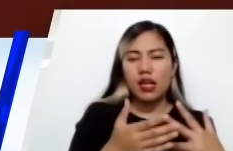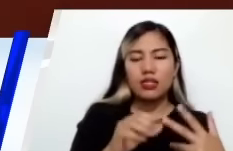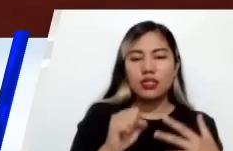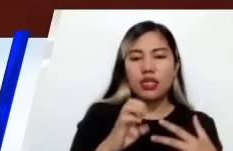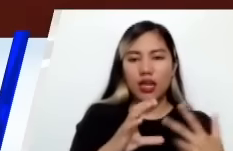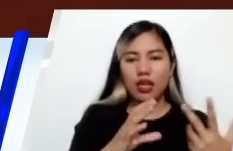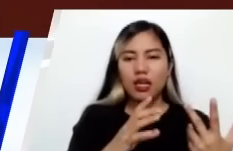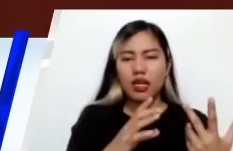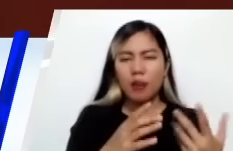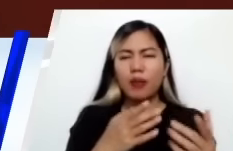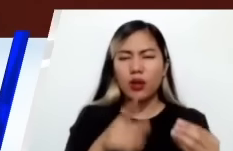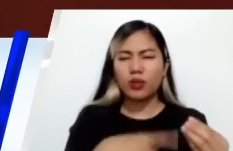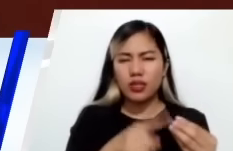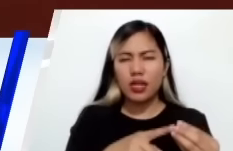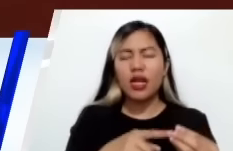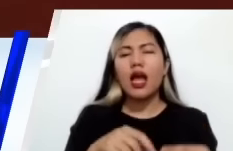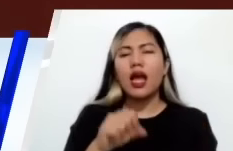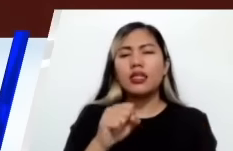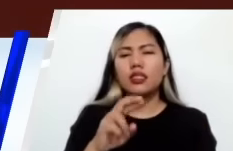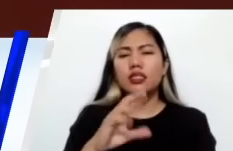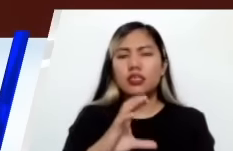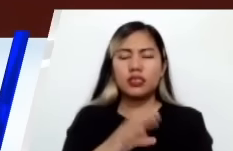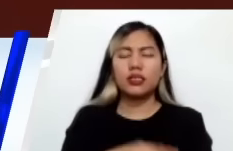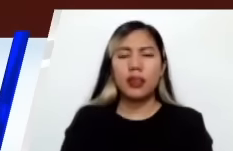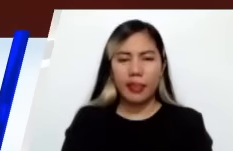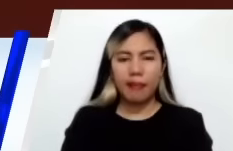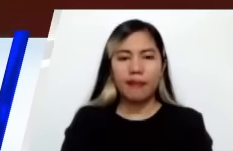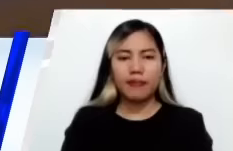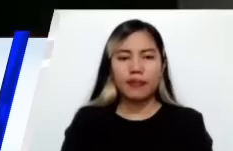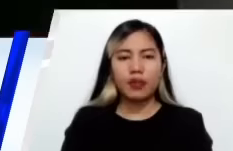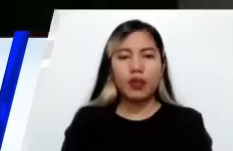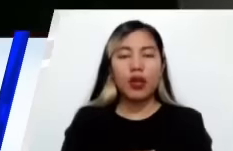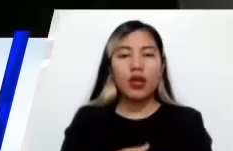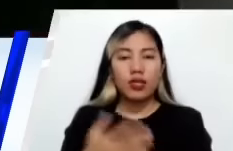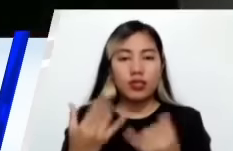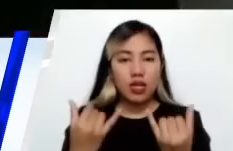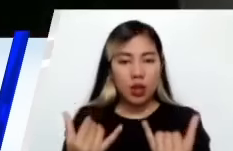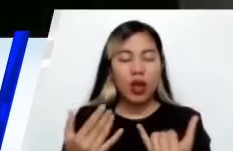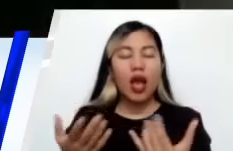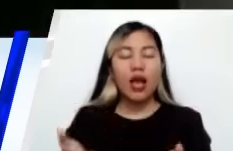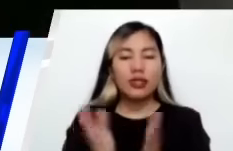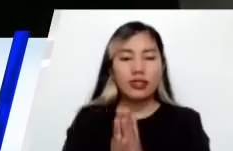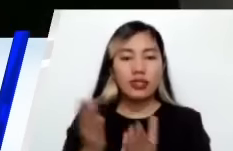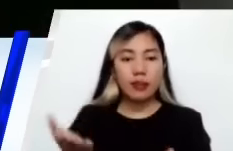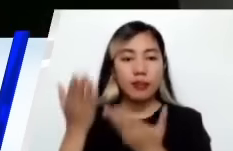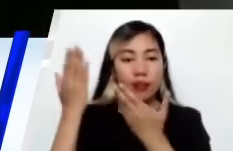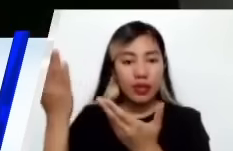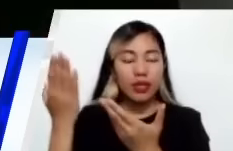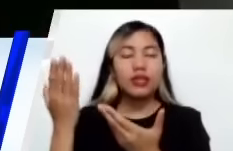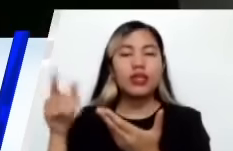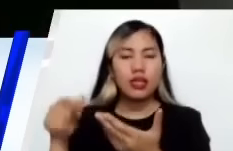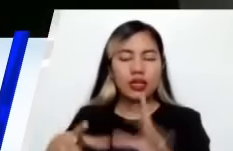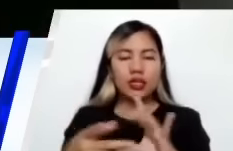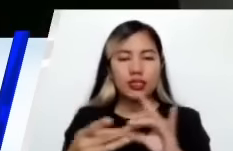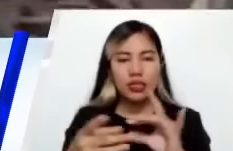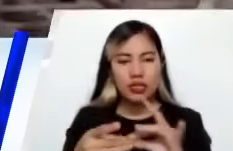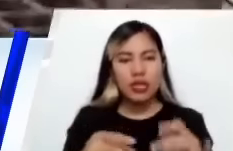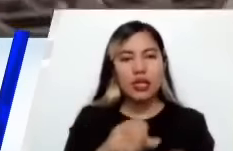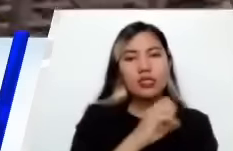aktres. Pinagsusumite muna ng korte ng komento ang prosecution at Securities and Exchange Commission kaugnay ng